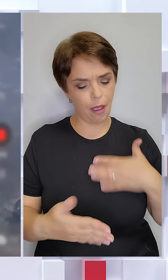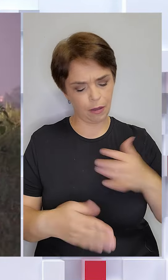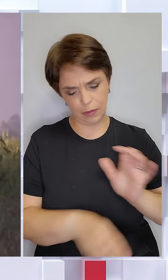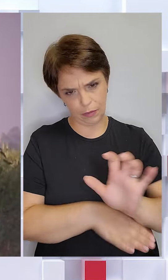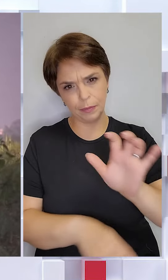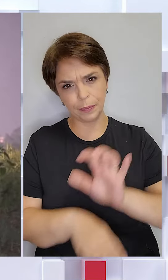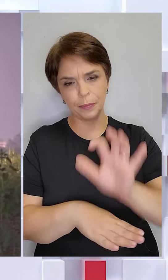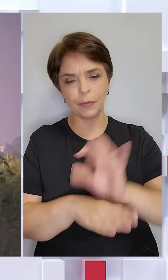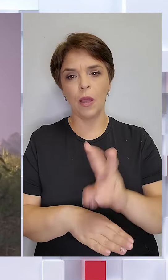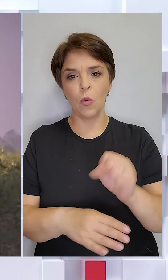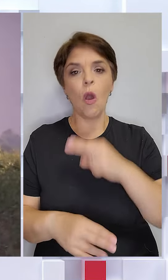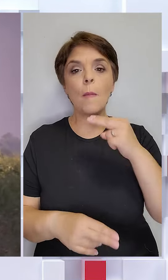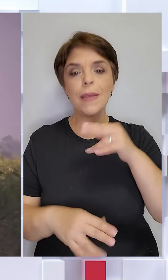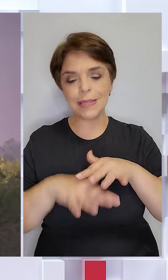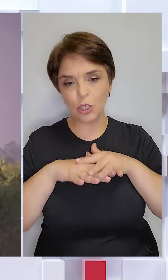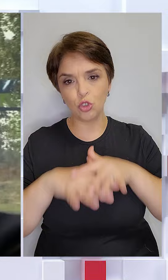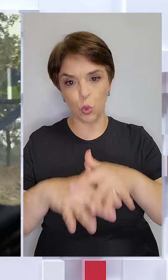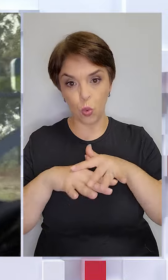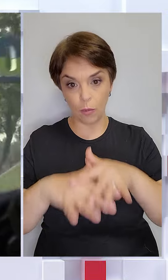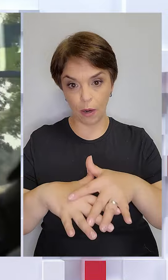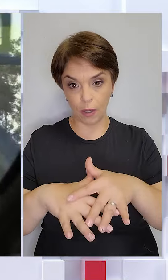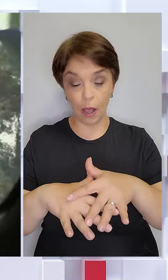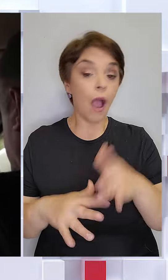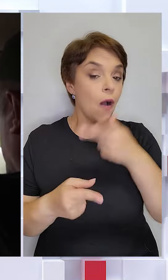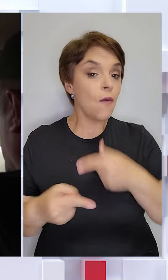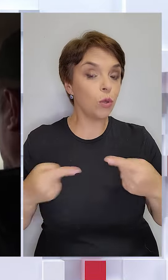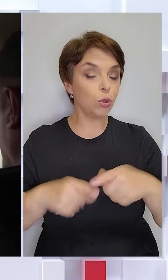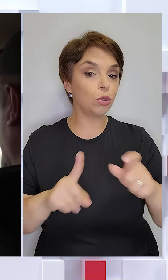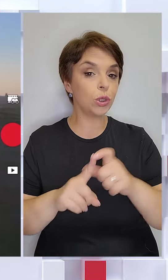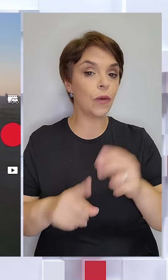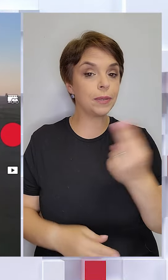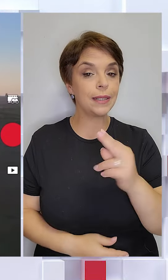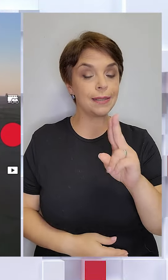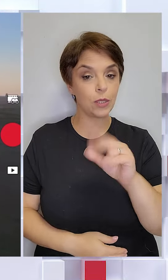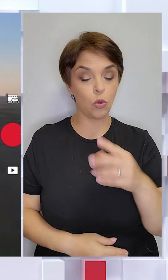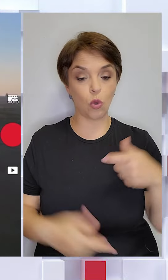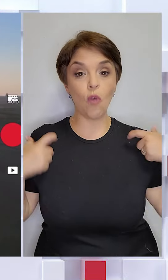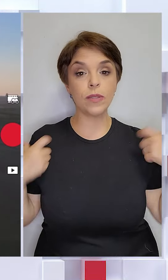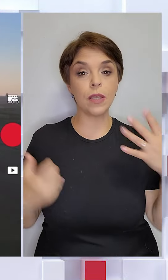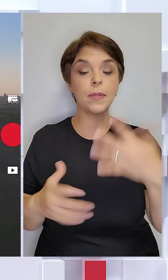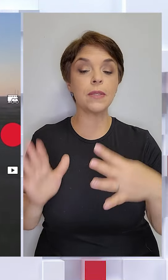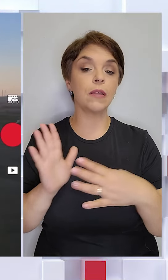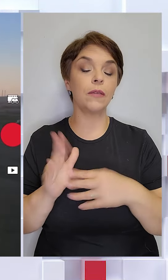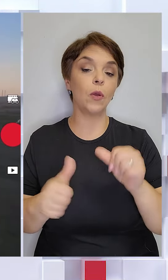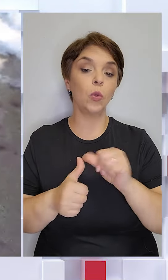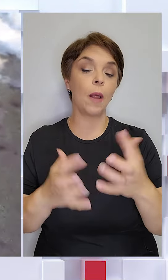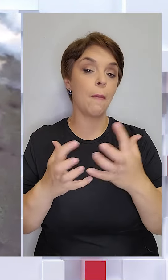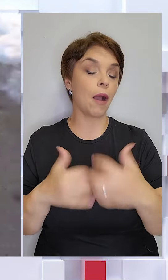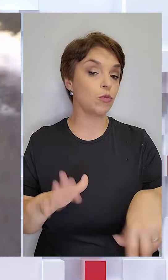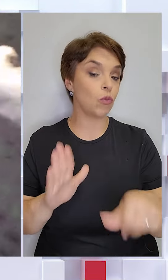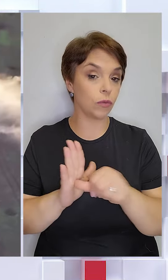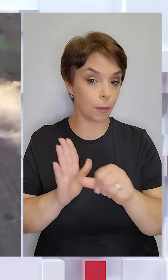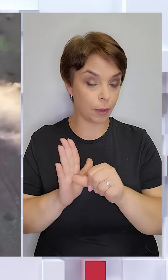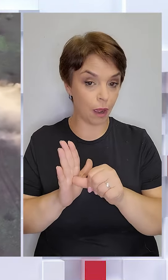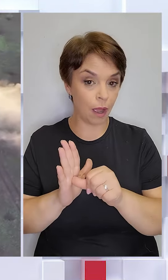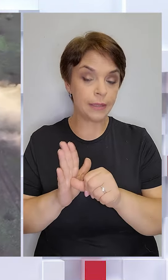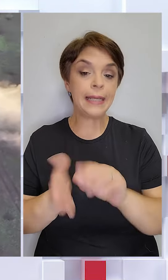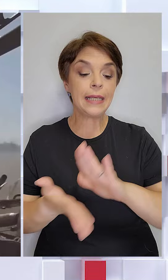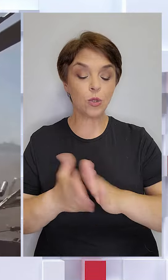активно використовують у місцевих піхотних штурмах. Водночас, за словами Сергія Цехоцького, офіцера 59-ї окремої механізованої